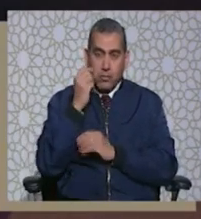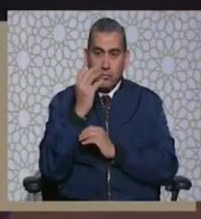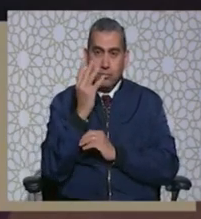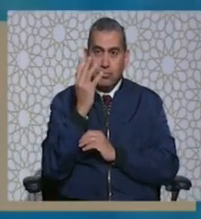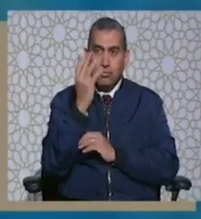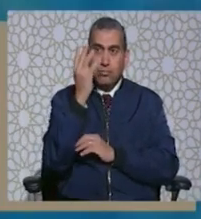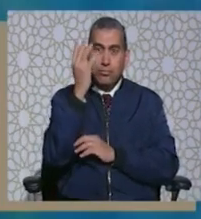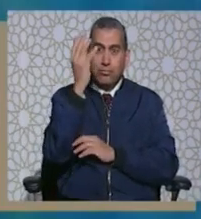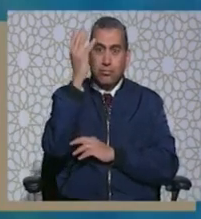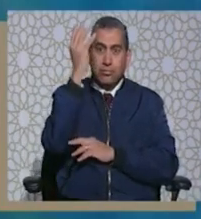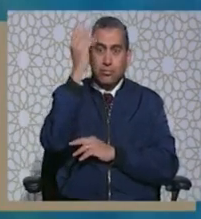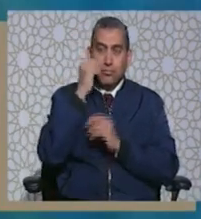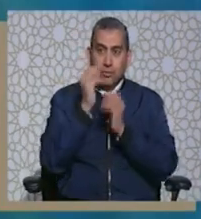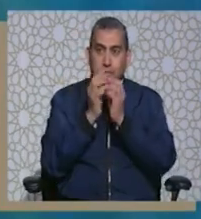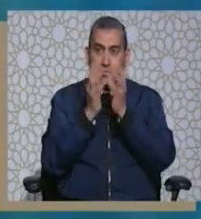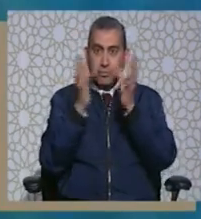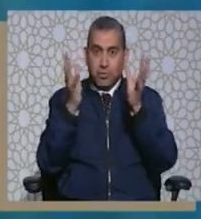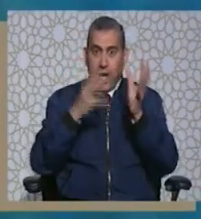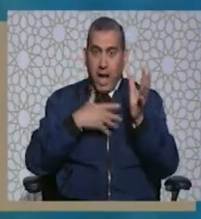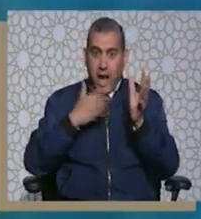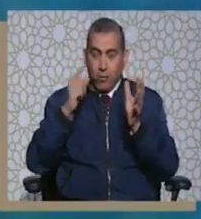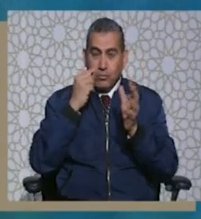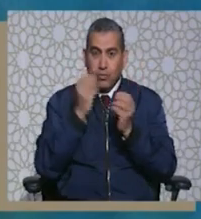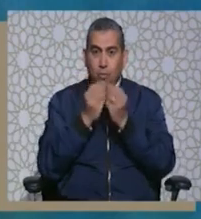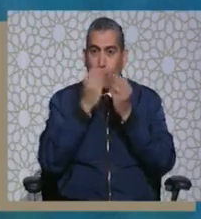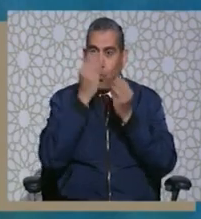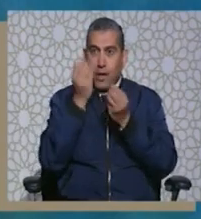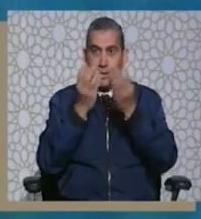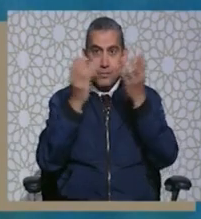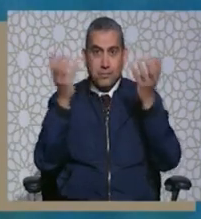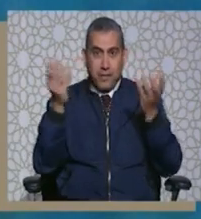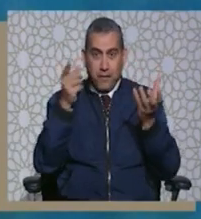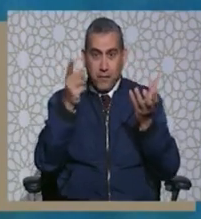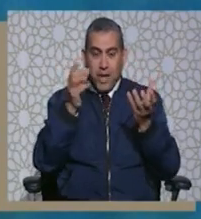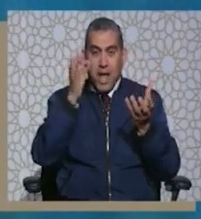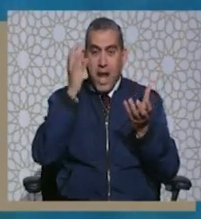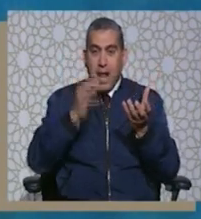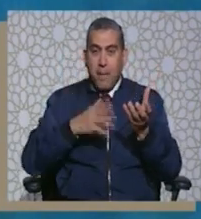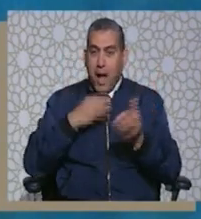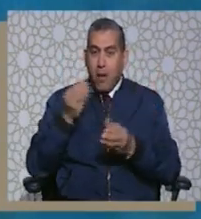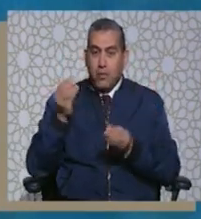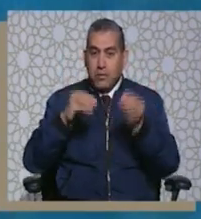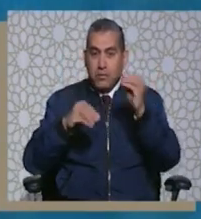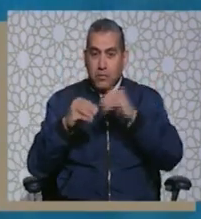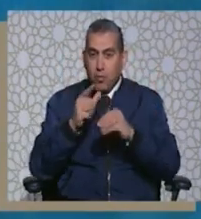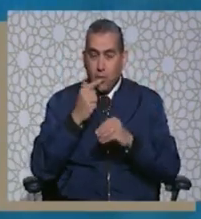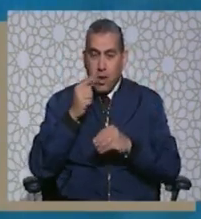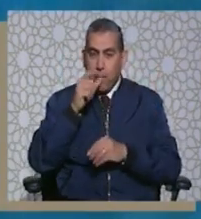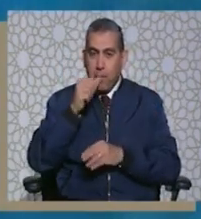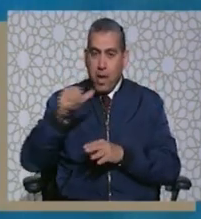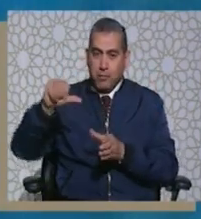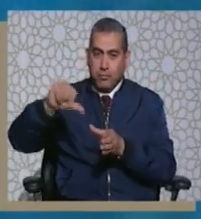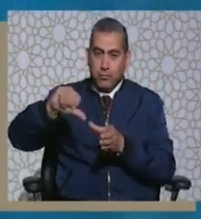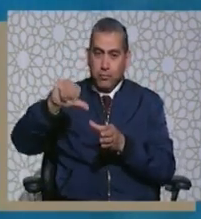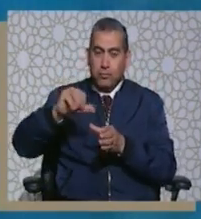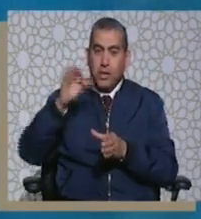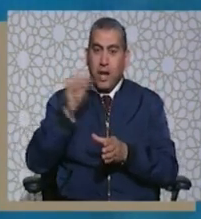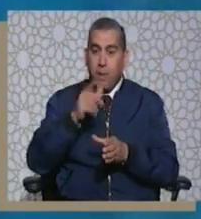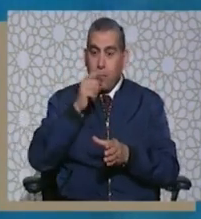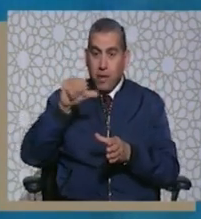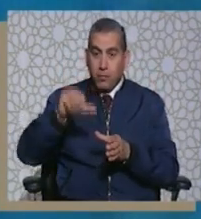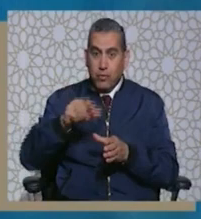و وتزهو وتزهر محتاجين ان احنا نرويها فالشجر